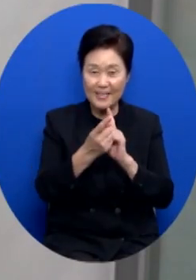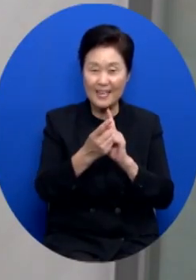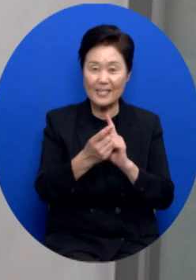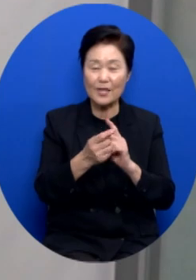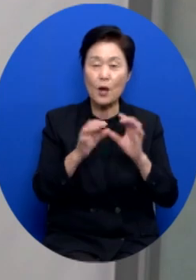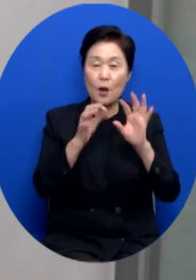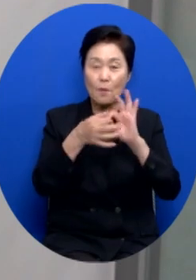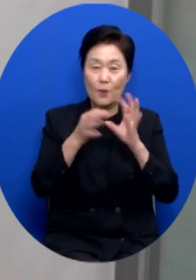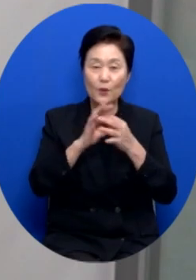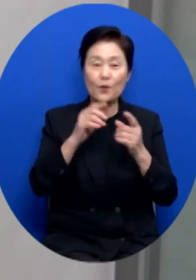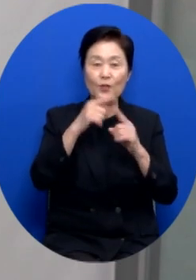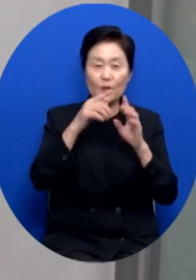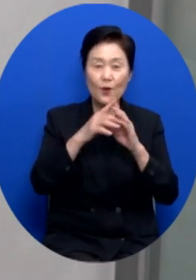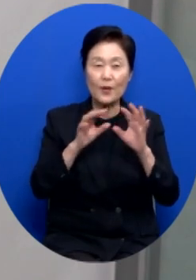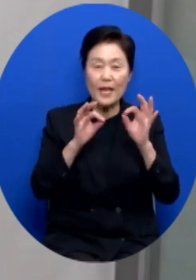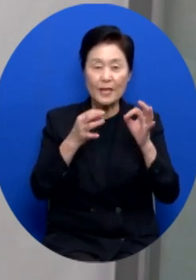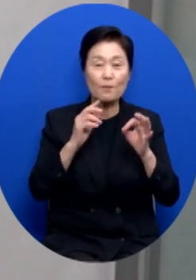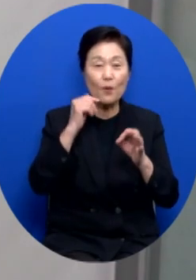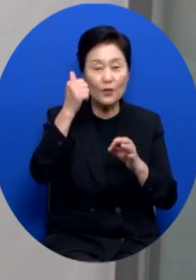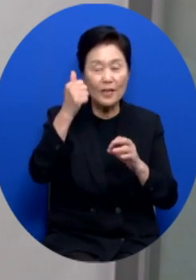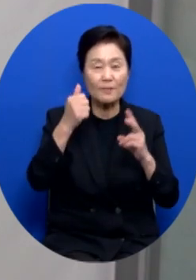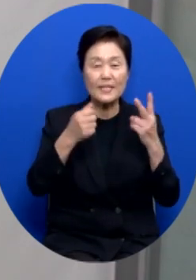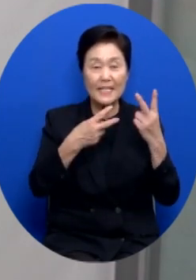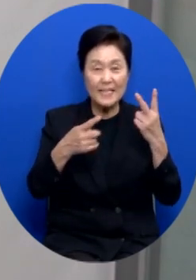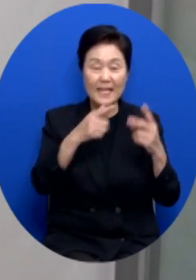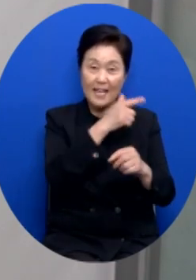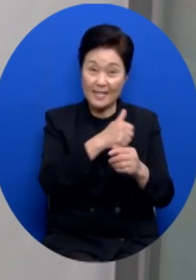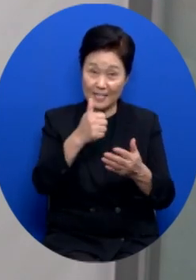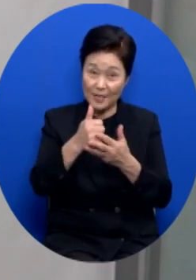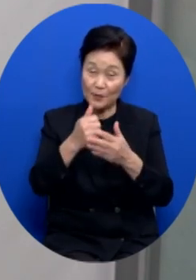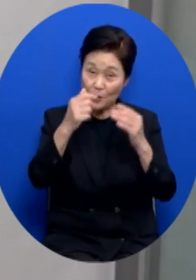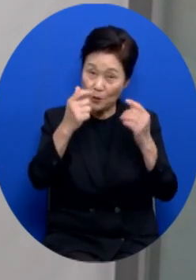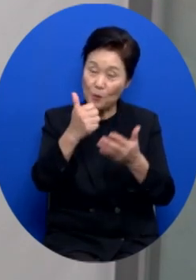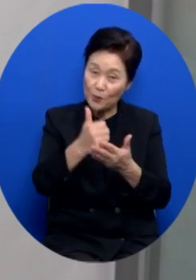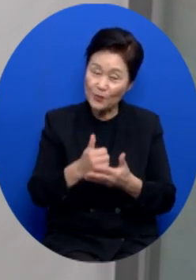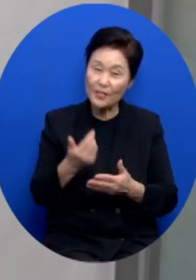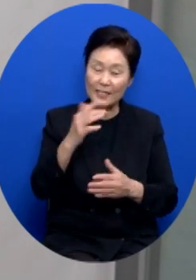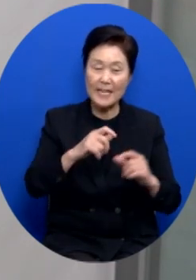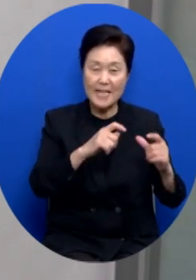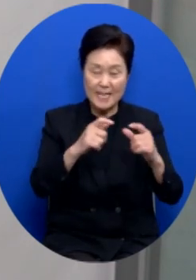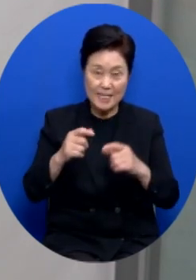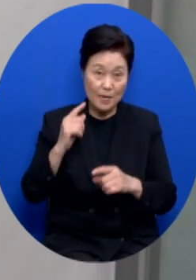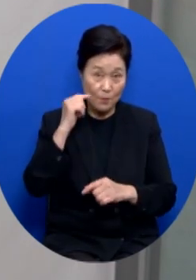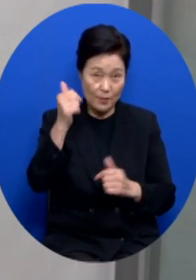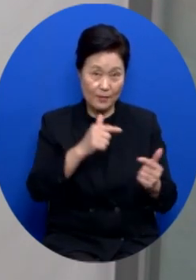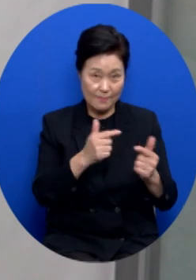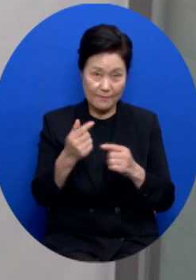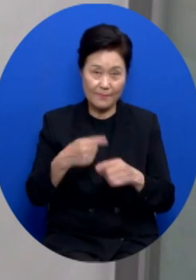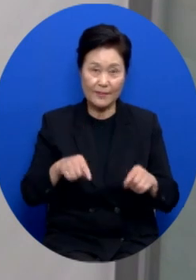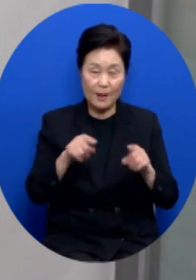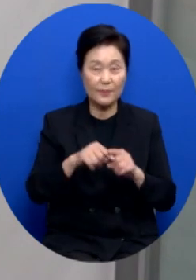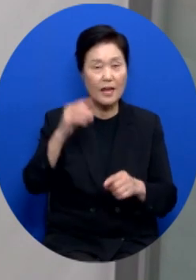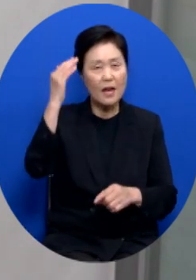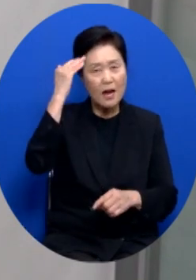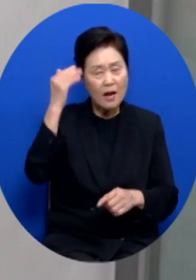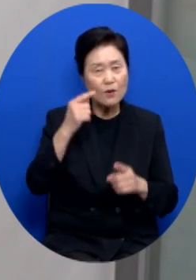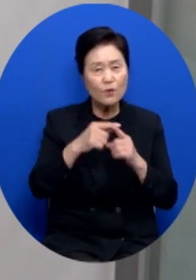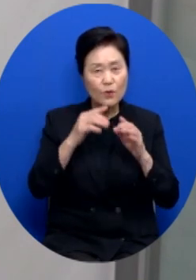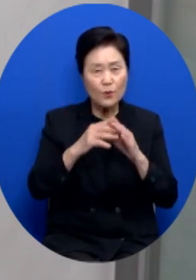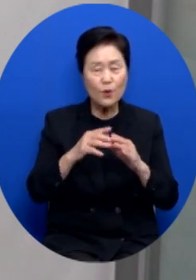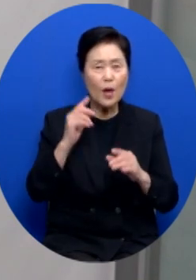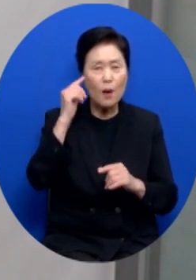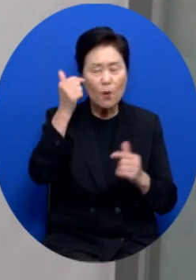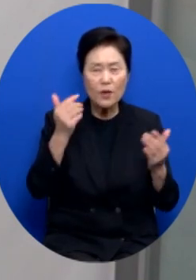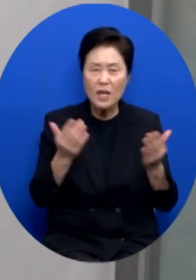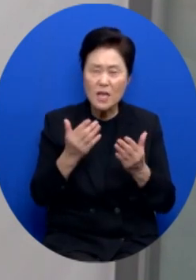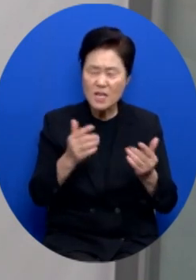제2대 이사장으로 모시게 됐습니다. 김문은 목사님을 중심으로 지역교회 목사님들과 함께 이 시대 한국교회 목회 현장의